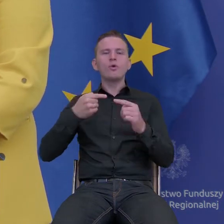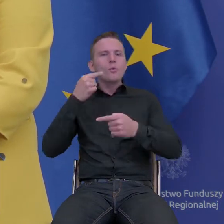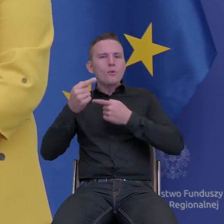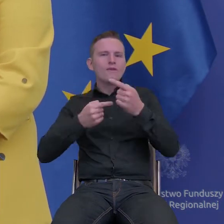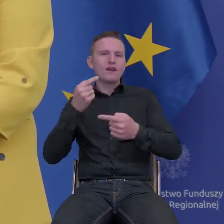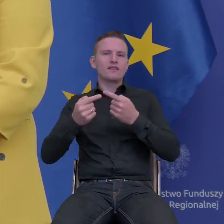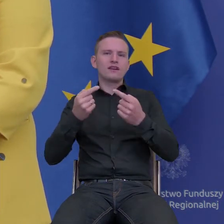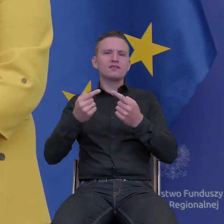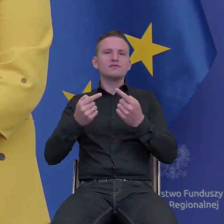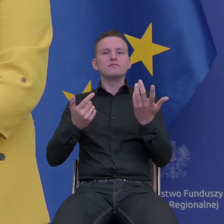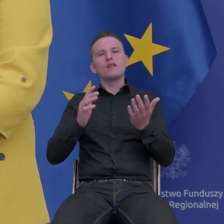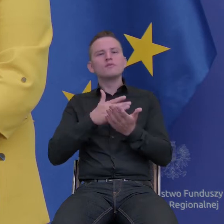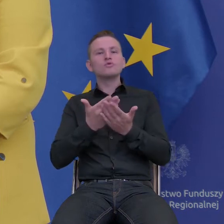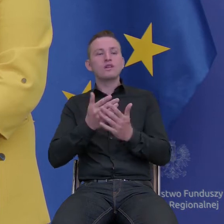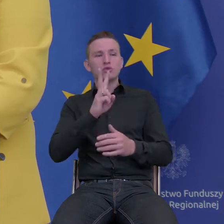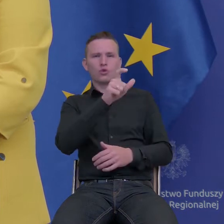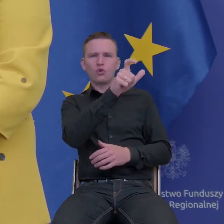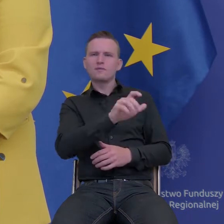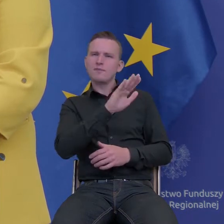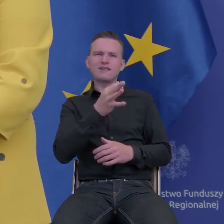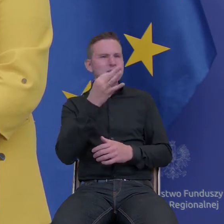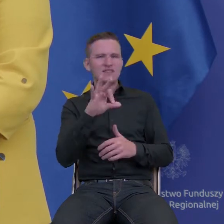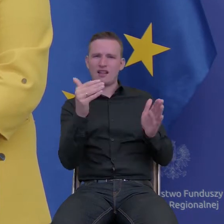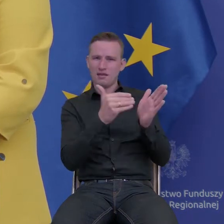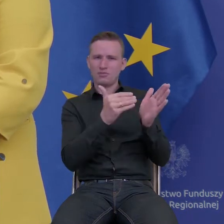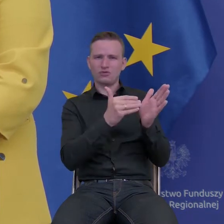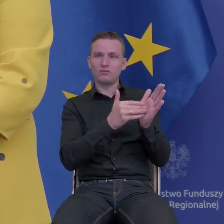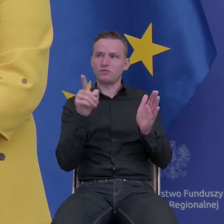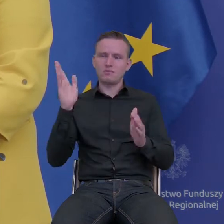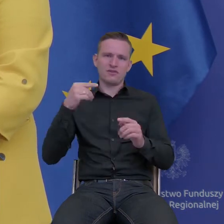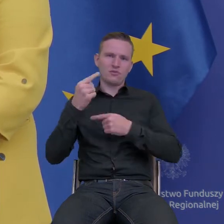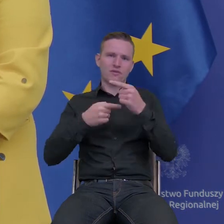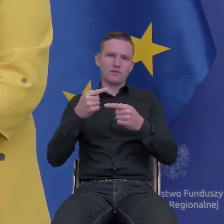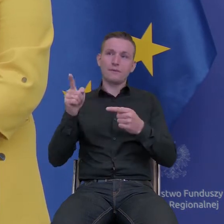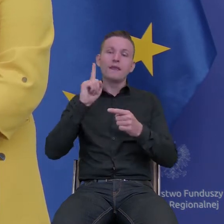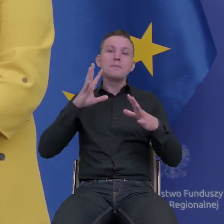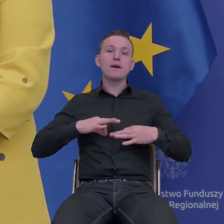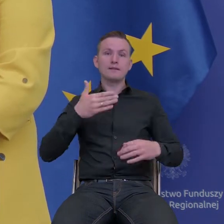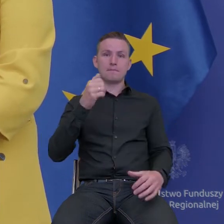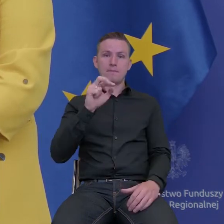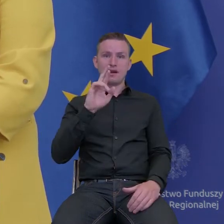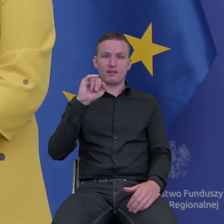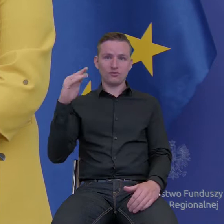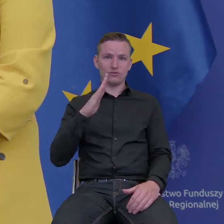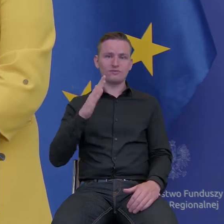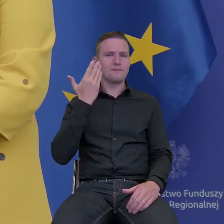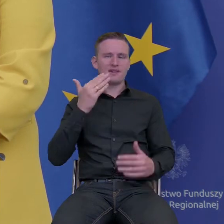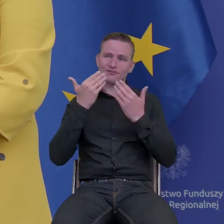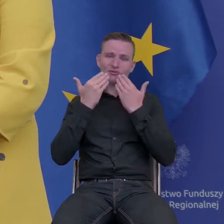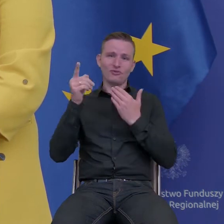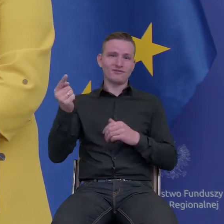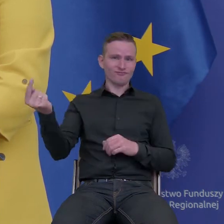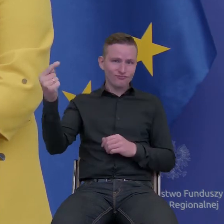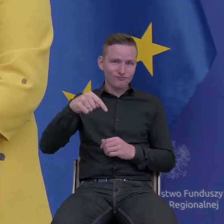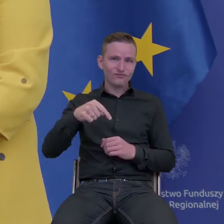Chciałam podziękować wszystkim, którzy byli bardzo mocno zaangażowani w to, żeby ten konkurs się odbył. Przede wszystkim,